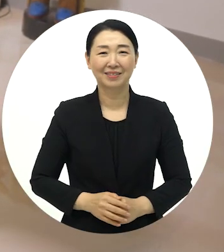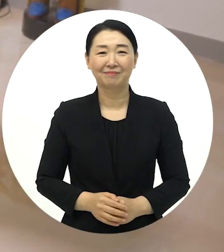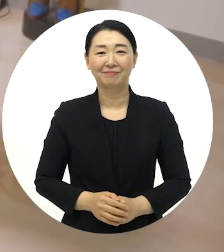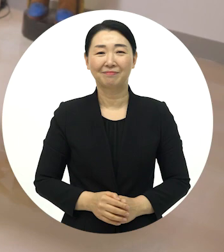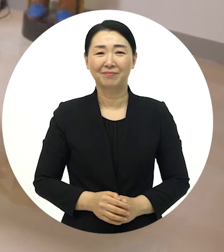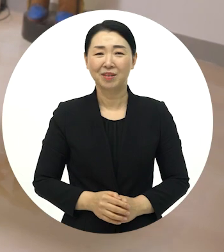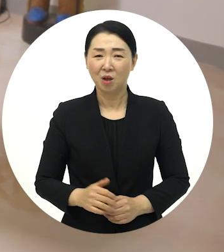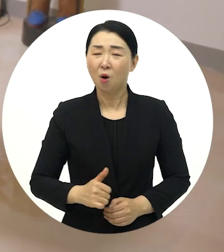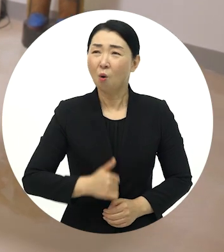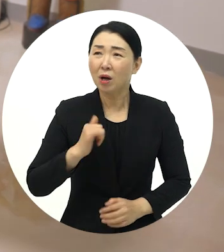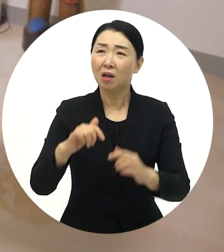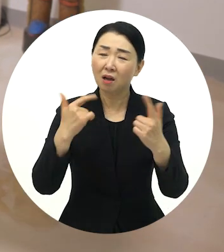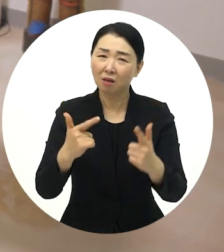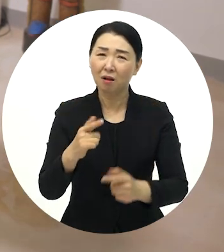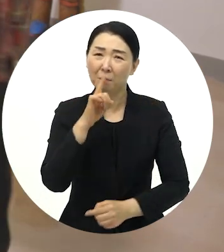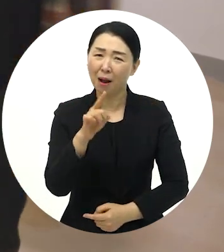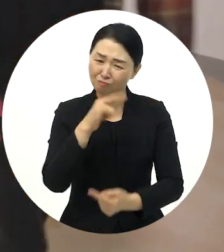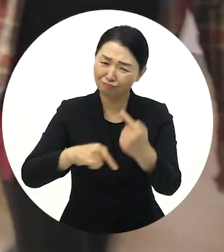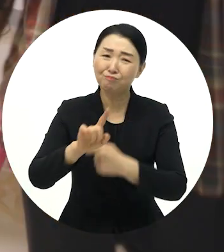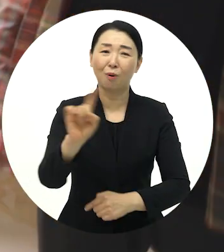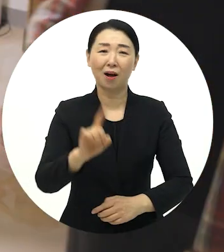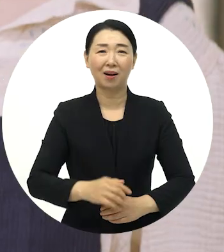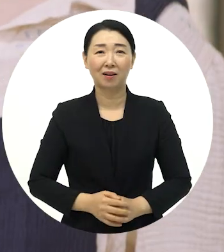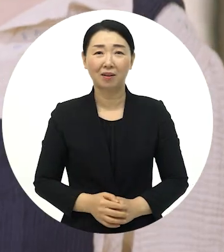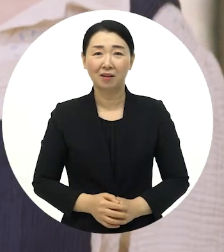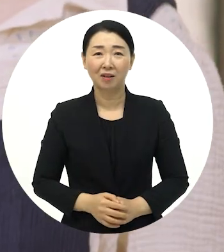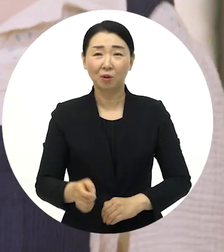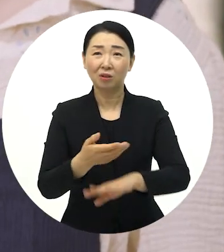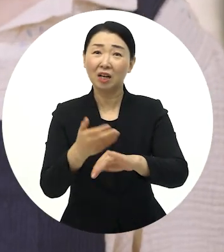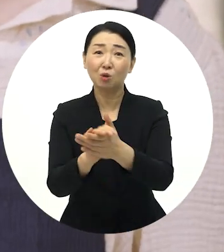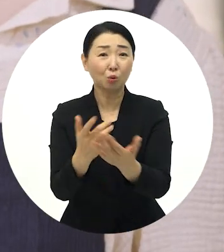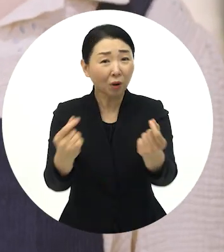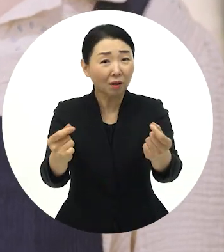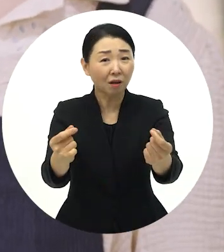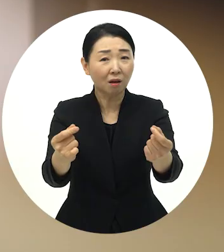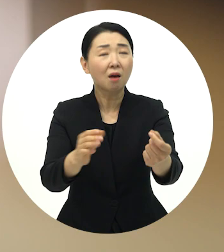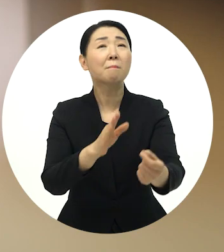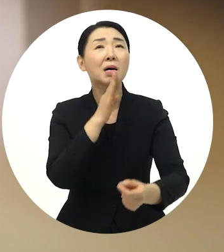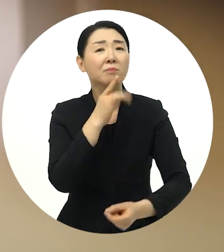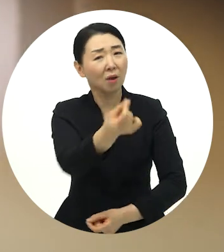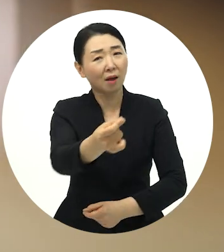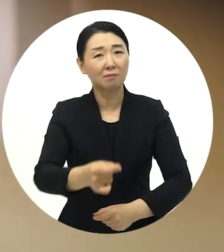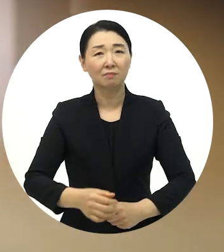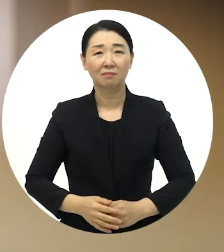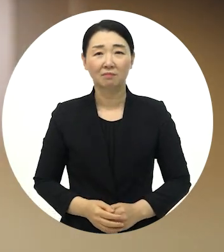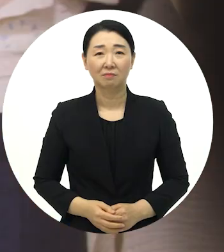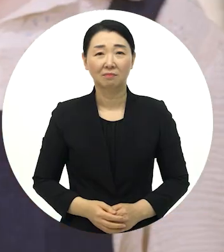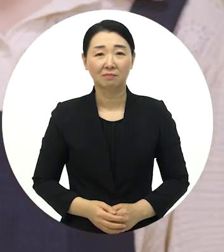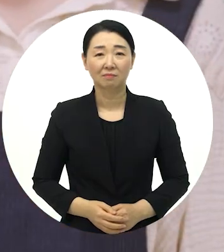어? 화나게가 아니라 말이 안 되는 소리를 하잖아. 야, 너 다른 친구들도 다 그래? 어, 다 그래.